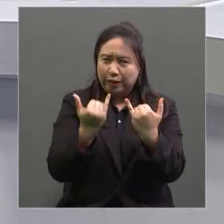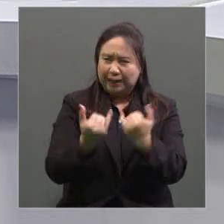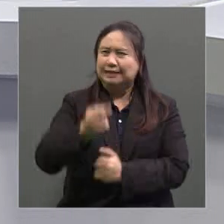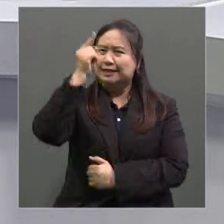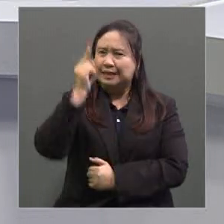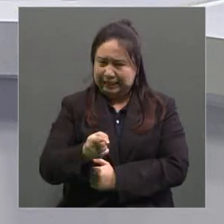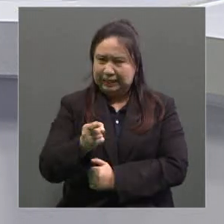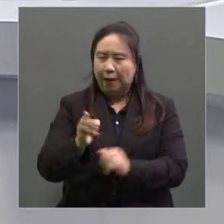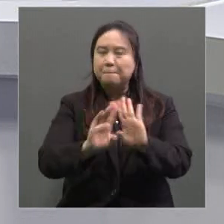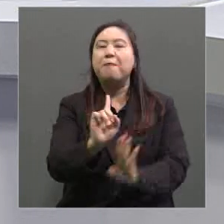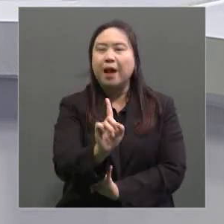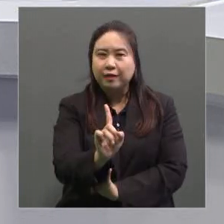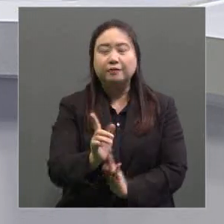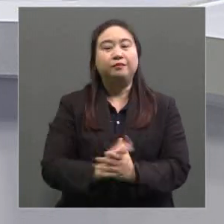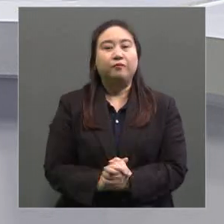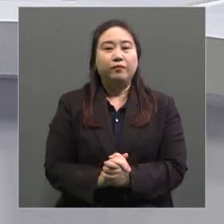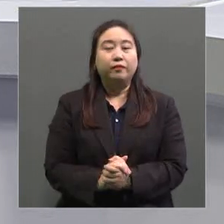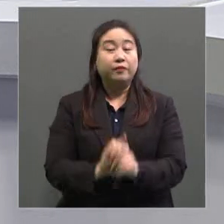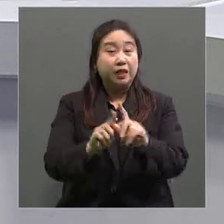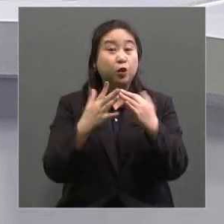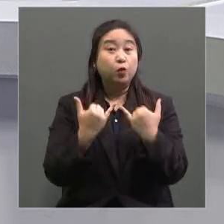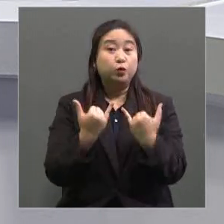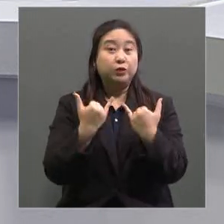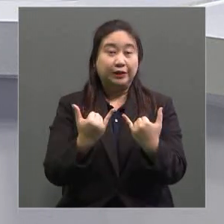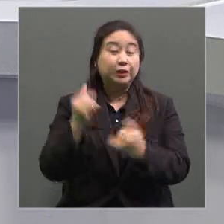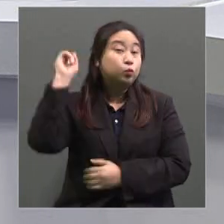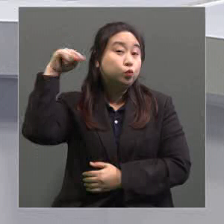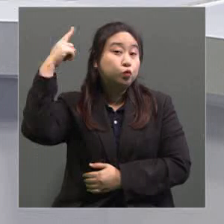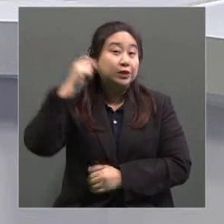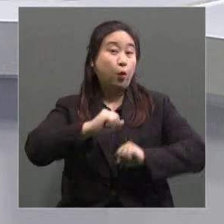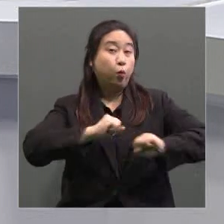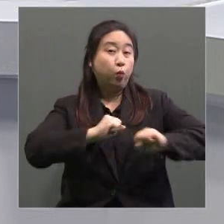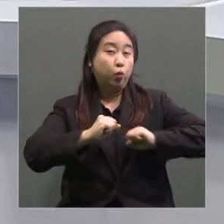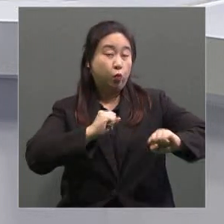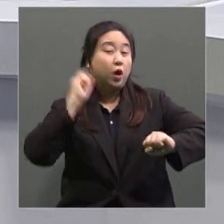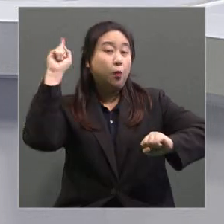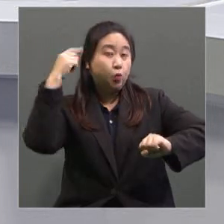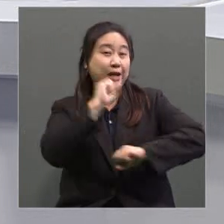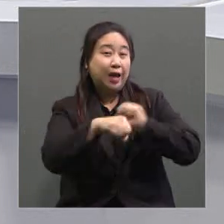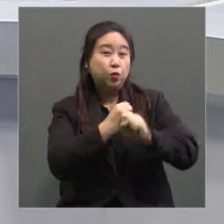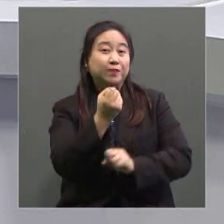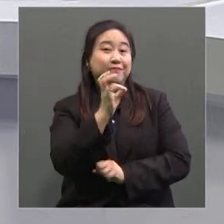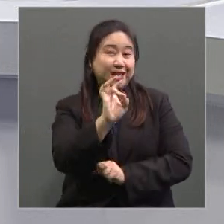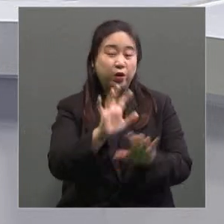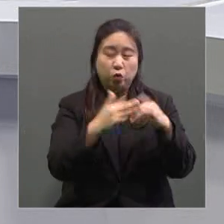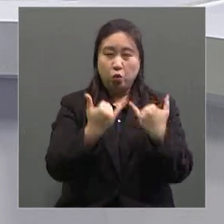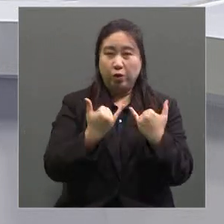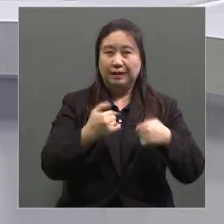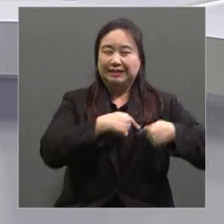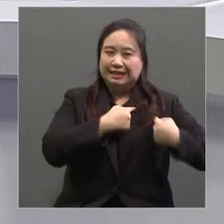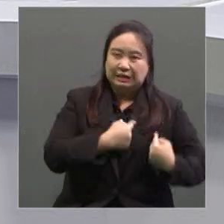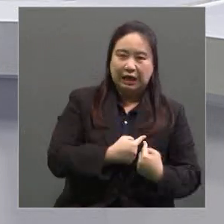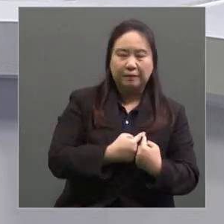นึ่งเดียวมันเป็นอย่างไรแต่ประเด็นก็คือว่าตอนนี้ตัวน้อง ตัวเยาวชน ตัวน้องเขาก็สภาพจิตใ